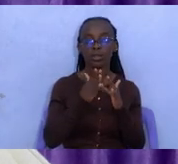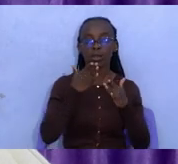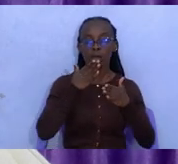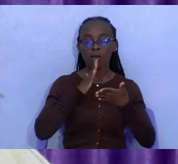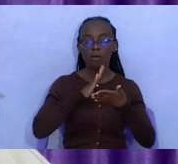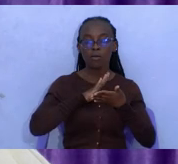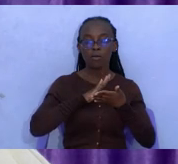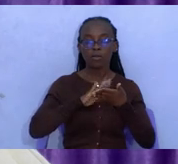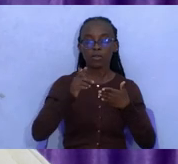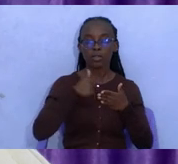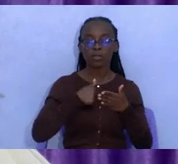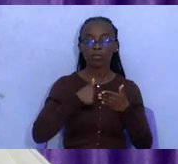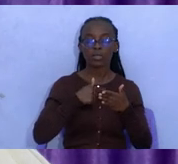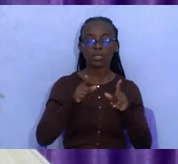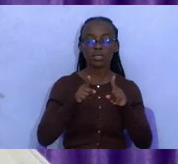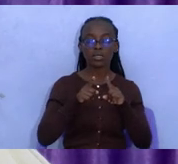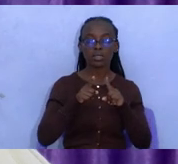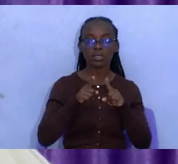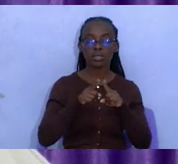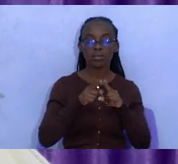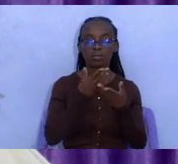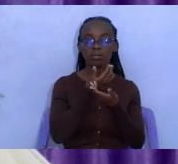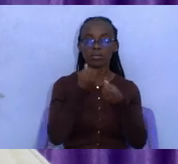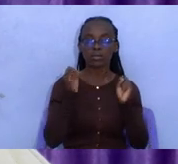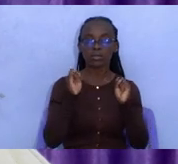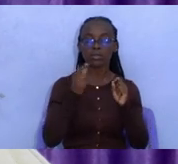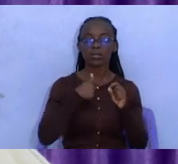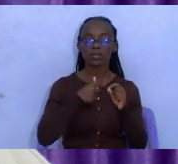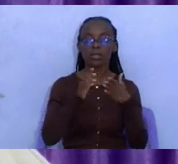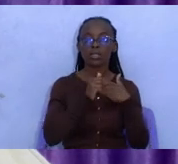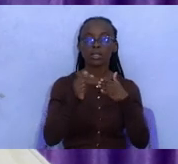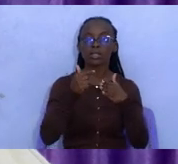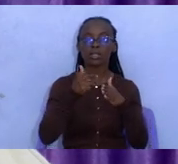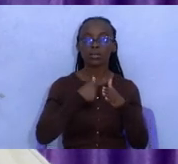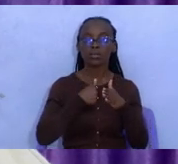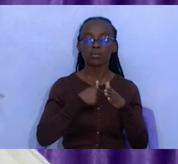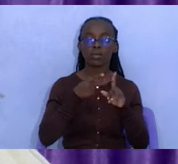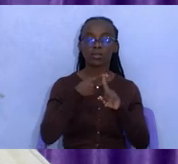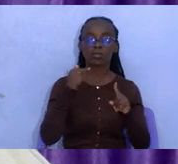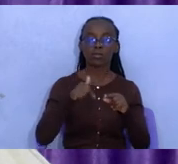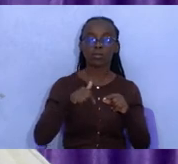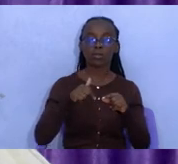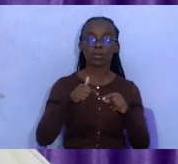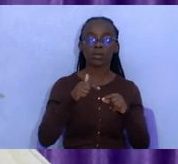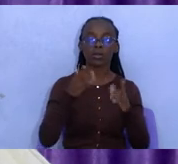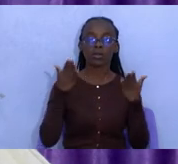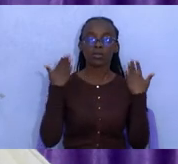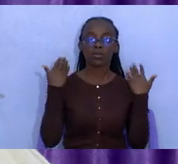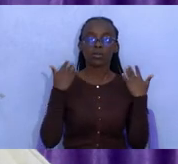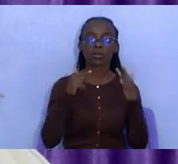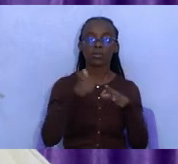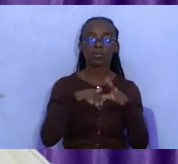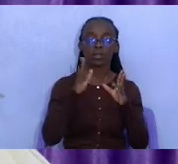Asante Yesu kwa kuniokoa. Uniongoze kuanzia sasa hata milele. Kwa jina lako